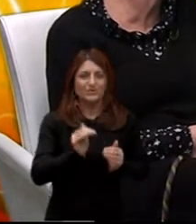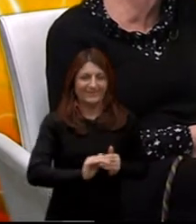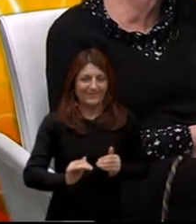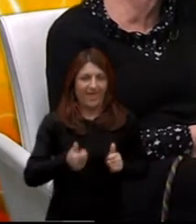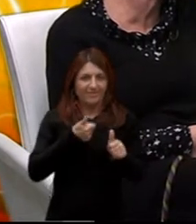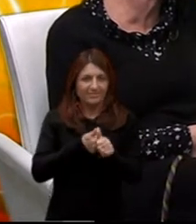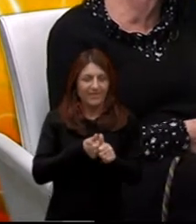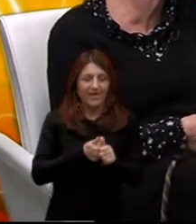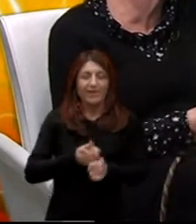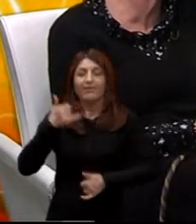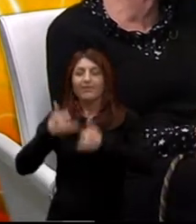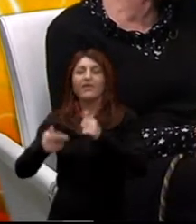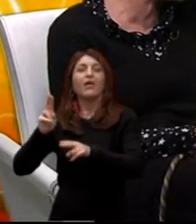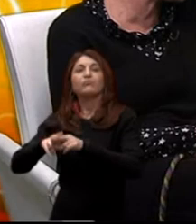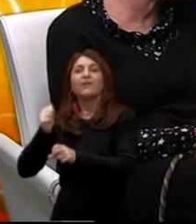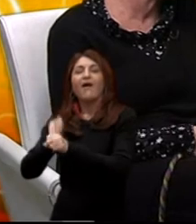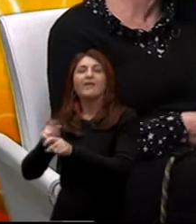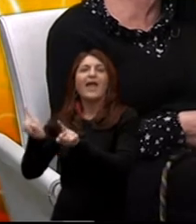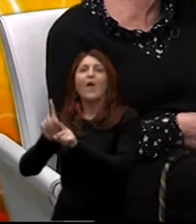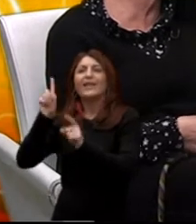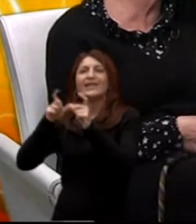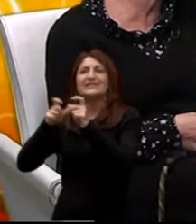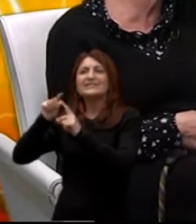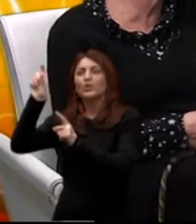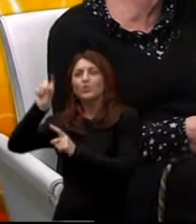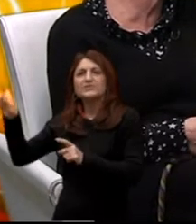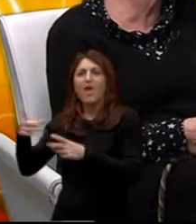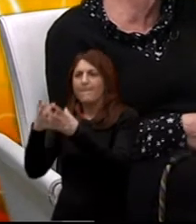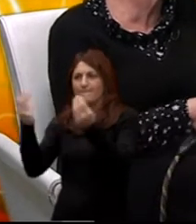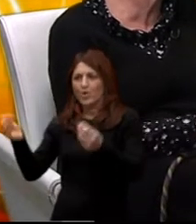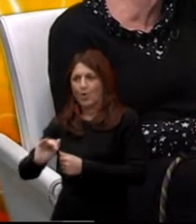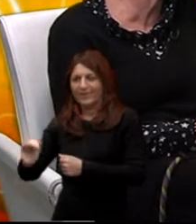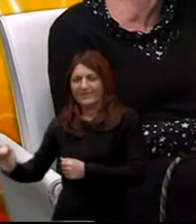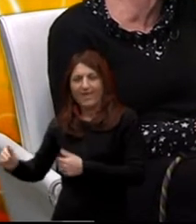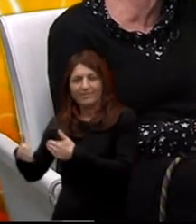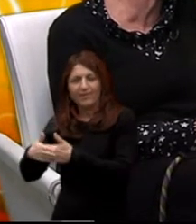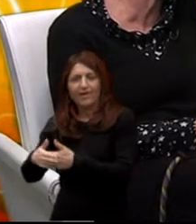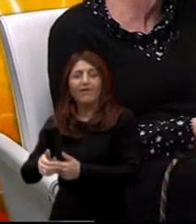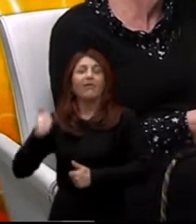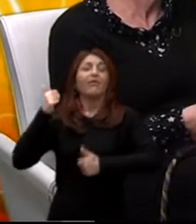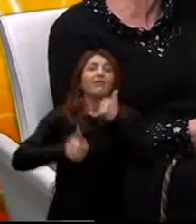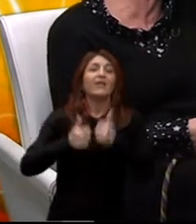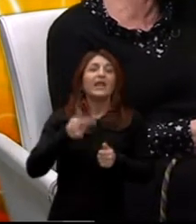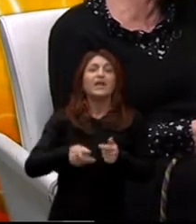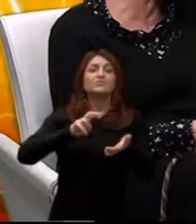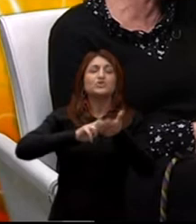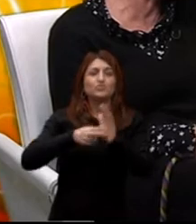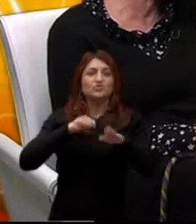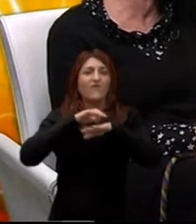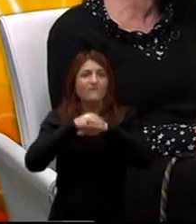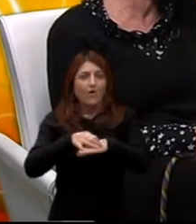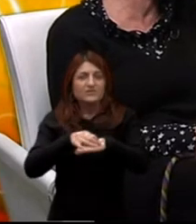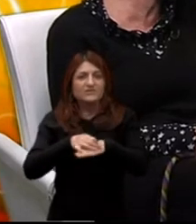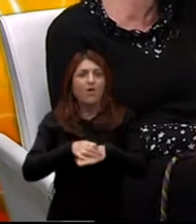raditi sa grupom djece u instituciji ili će raditi sa jednim djetetom i stručnim voditeljem u